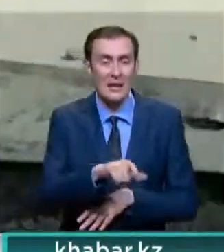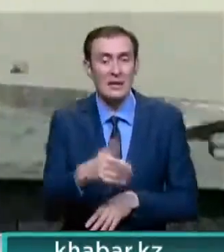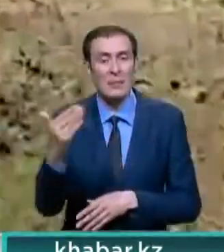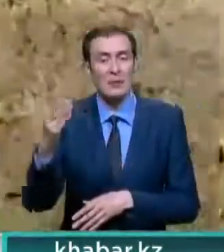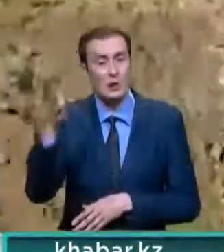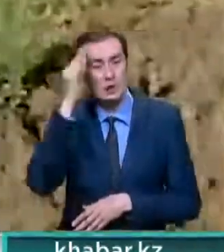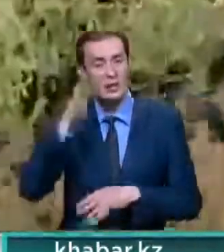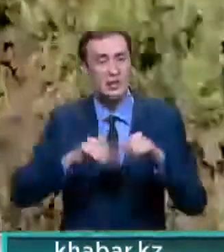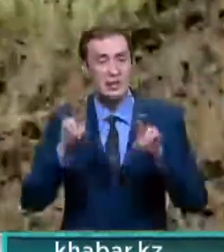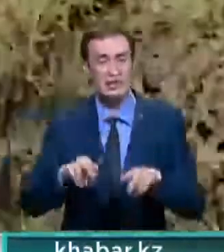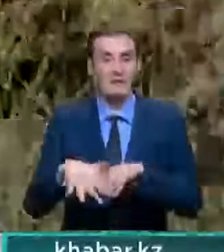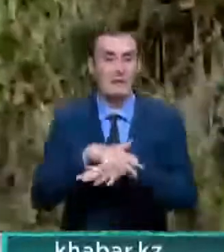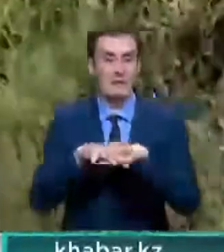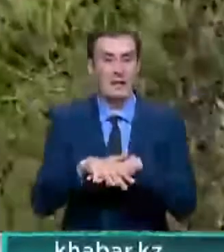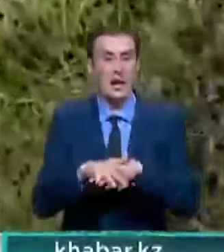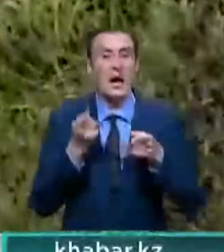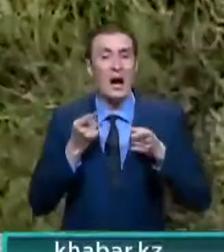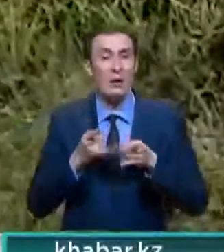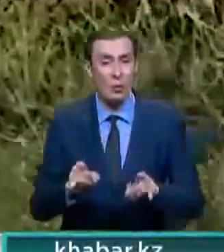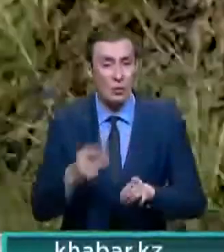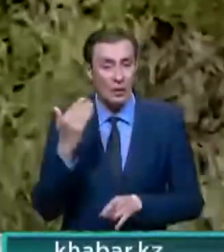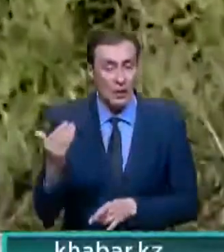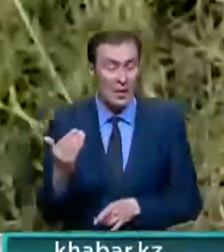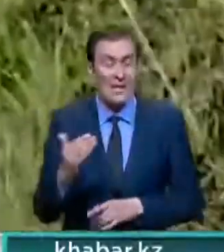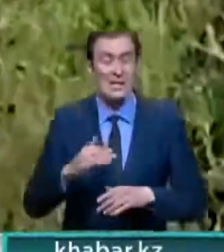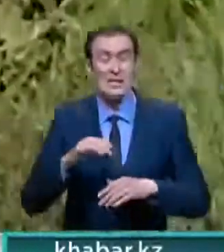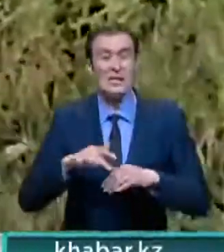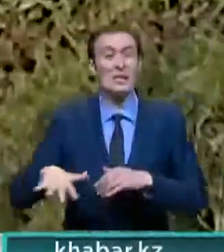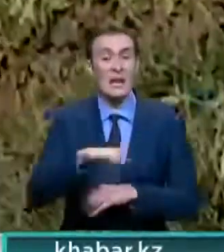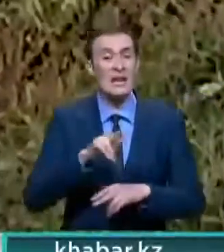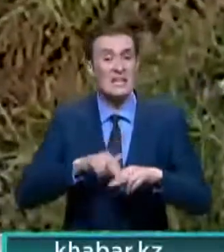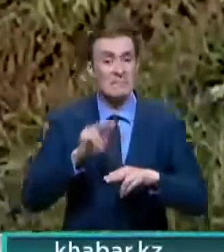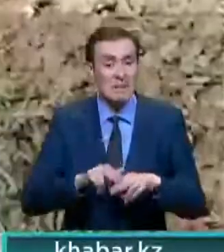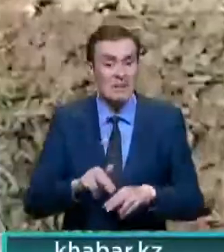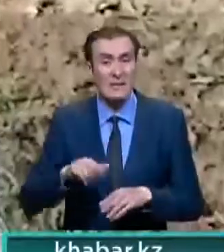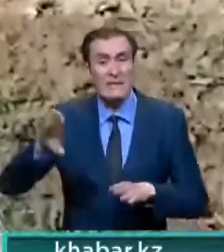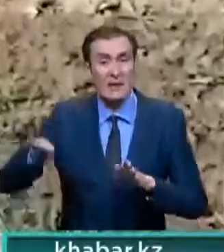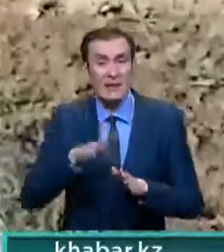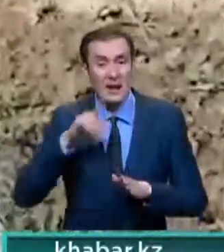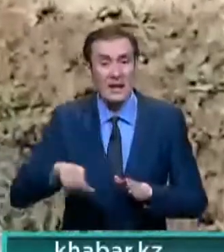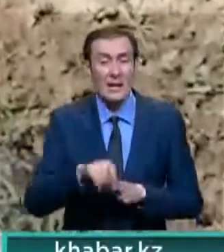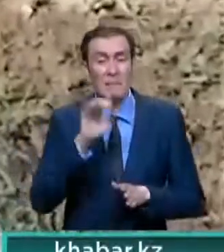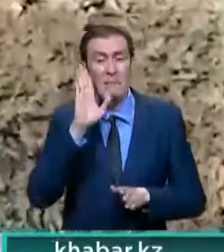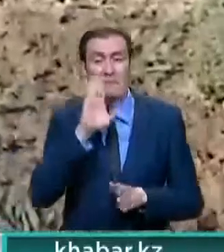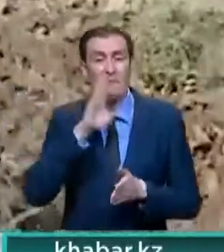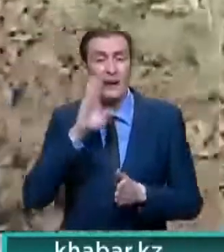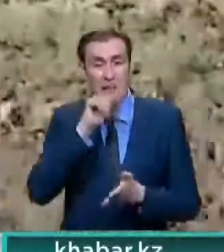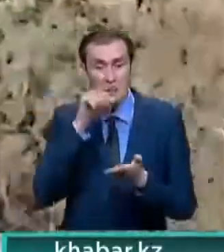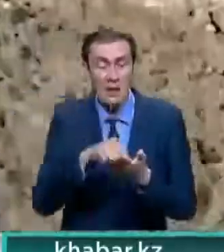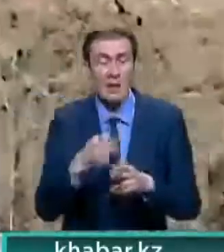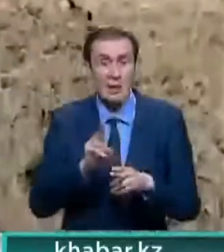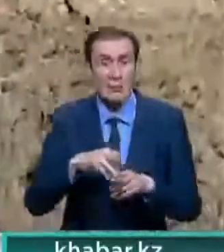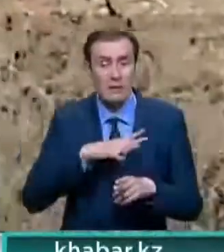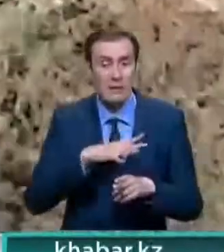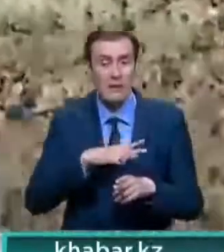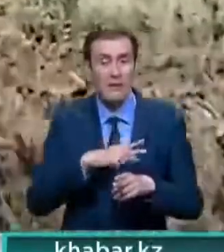мнению экспертов, животные собрались для окота. По словам специалистов территориальной инспекции, в канале могла накопиться дождевая вода, послужившая